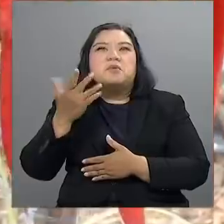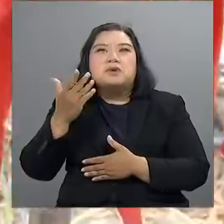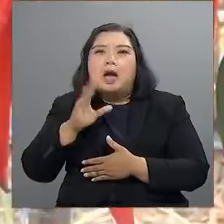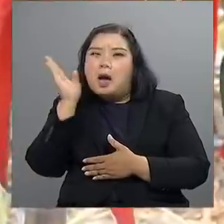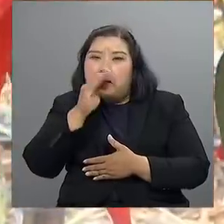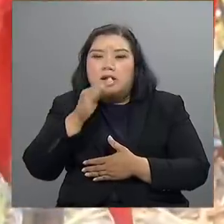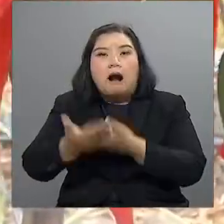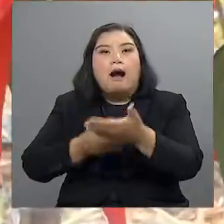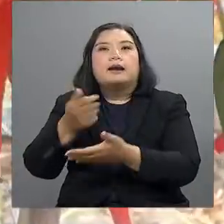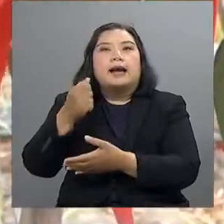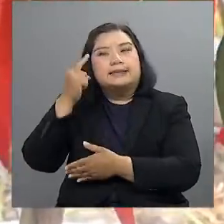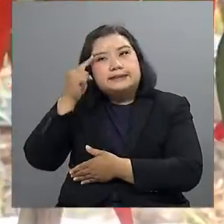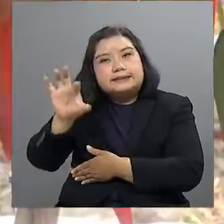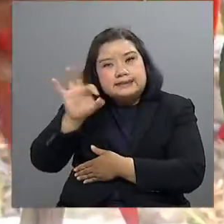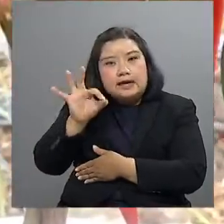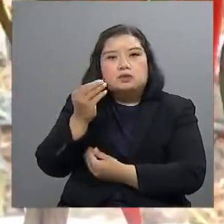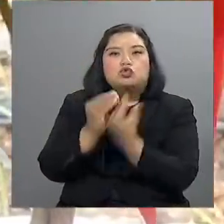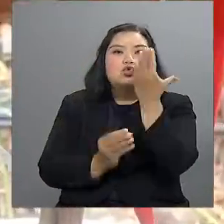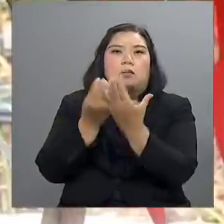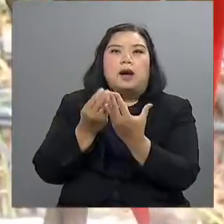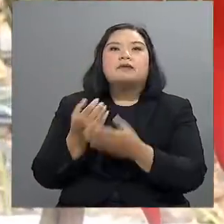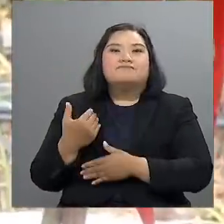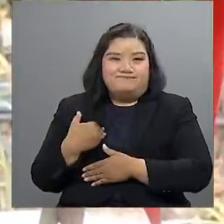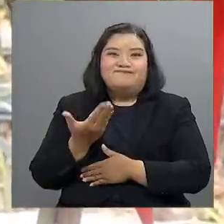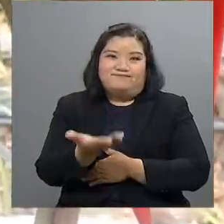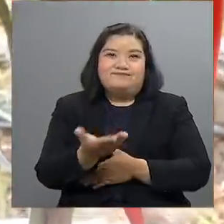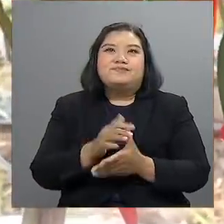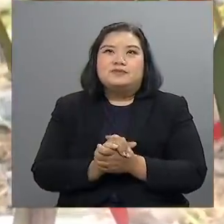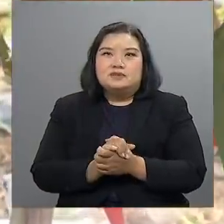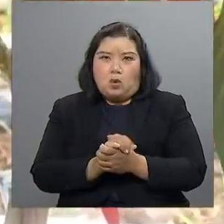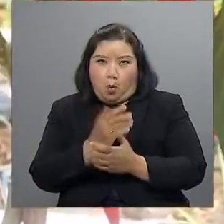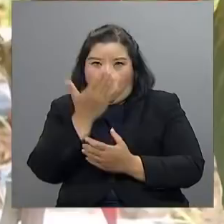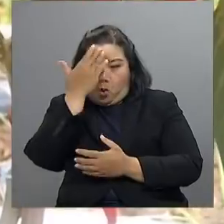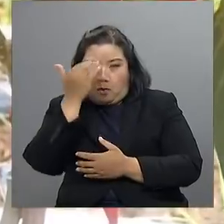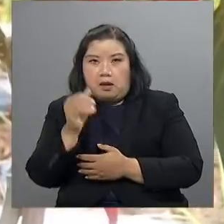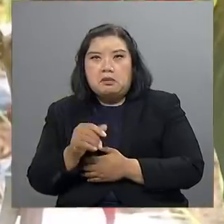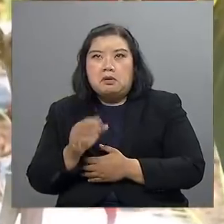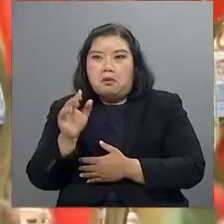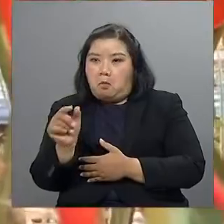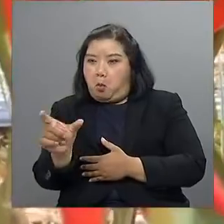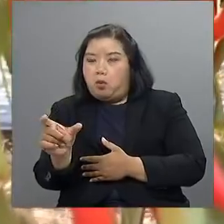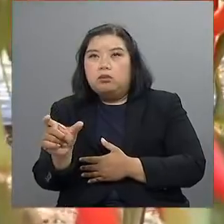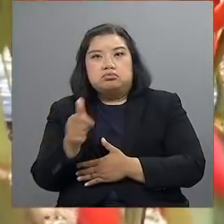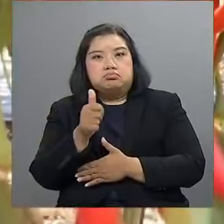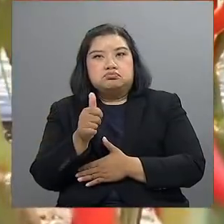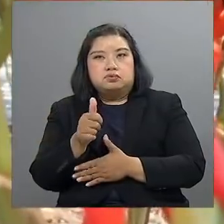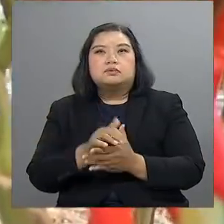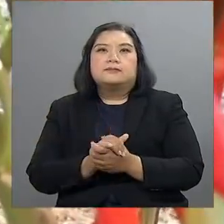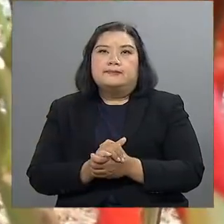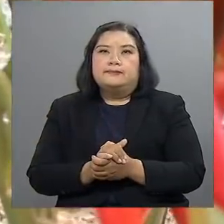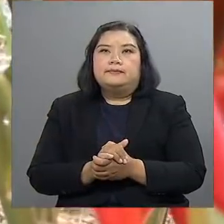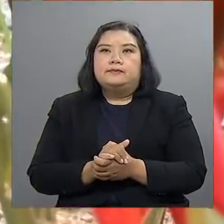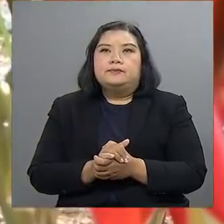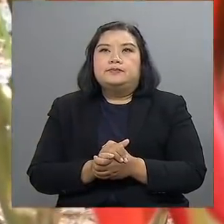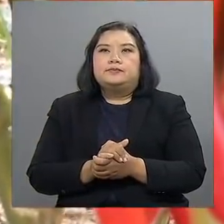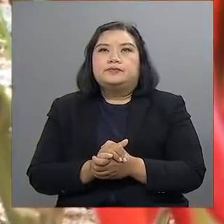าปลูกพริกแล้วเม็ดใหญ่ขนาดนี้นะ เหมือนแครอทเลยอ่ะ เนาะ ใหญ่มาก เม็ดใหญ่เลยนะ นะคะ พริกใหญ่เบลเลอร์เลย